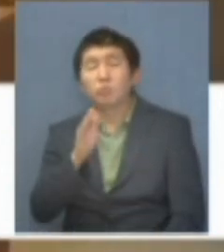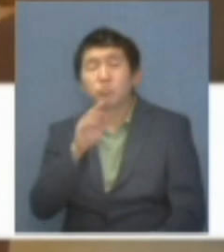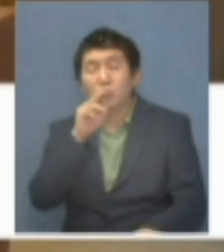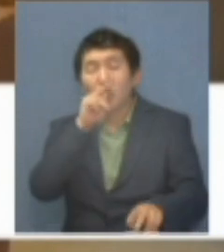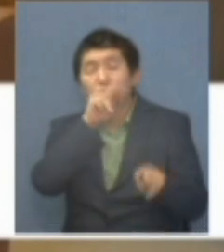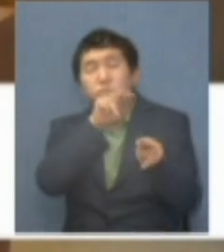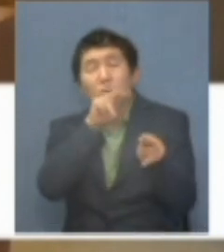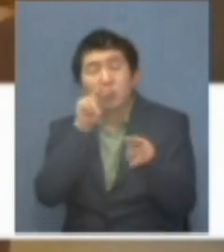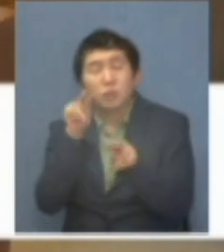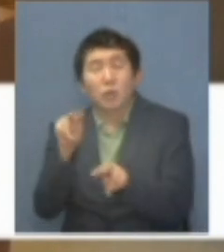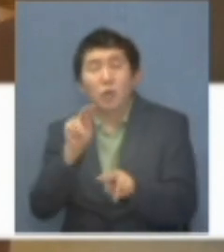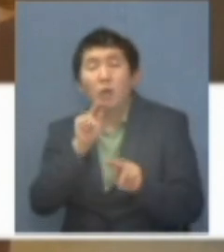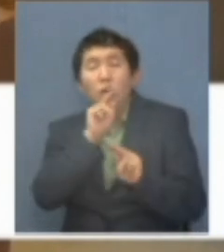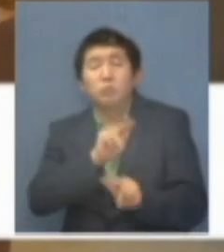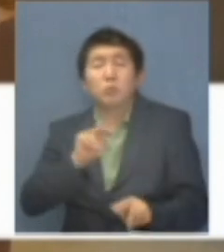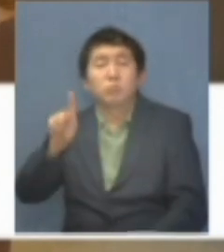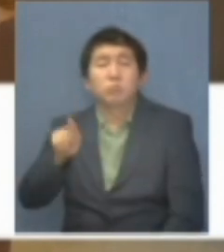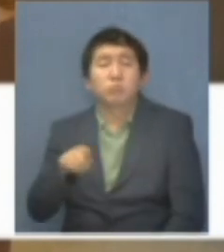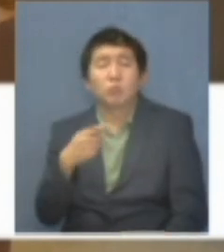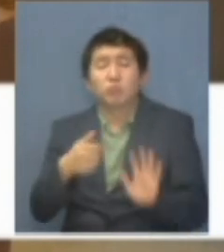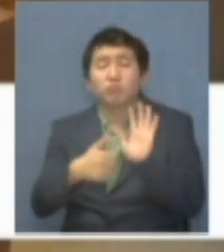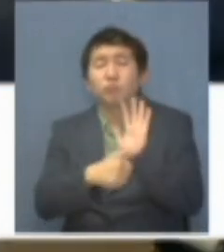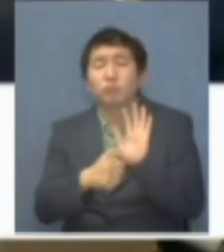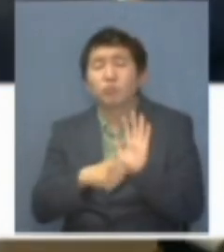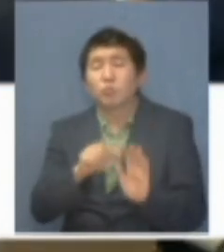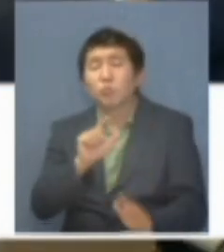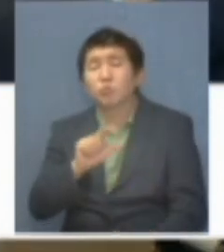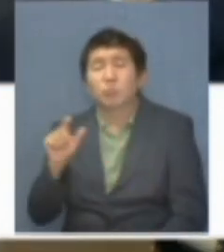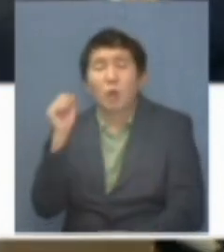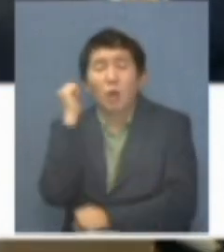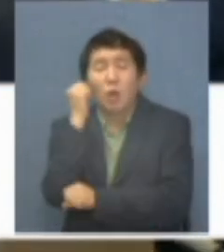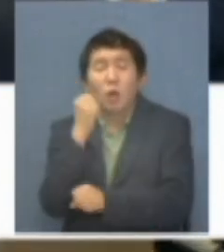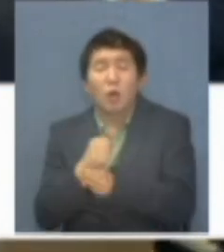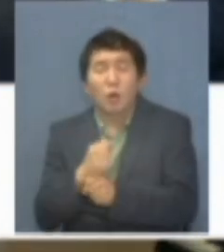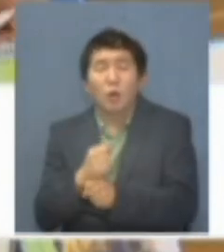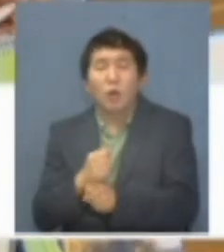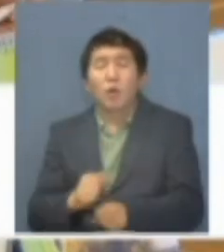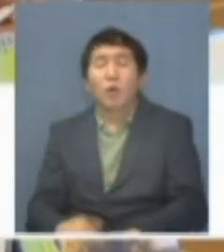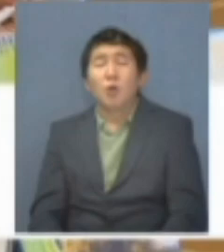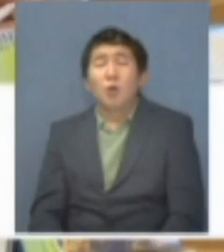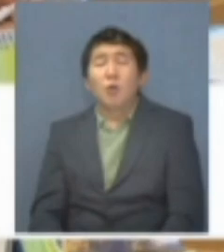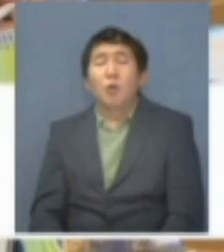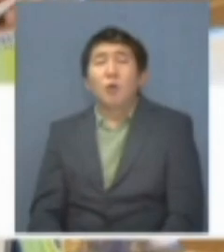К работам привлечены более 600 человек из 17 подрядных организаций.